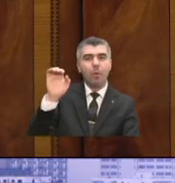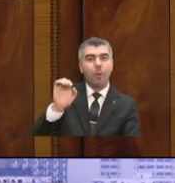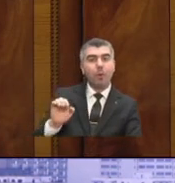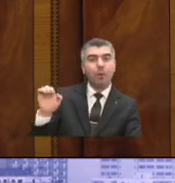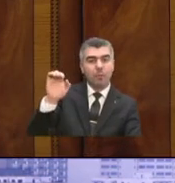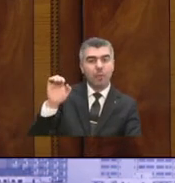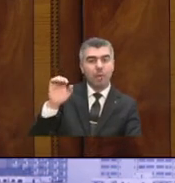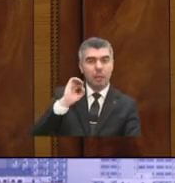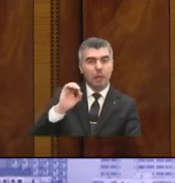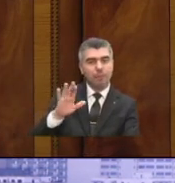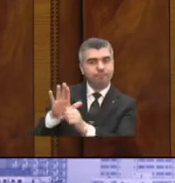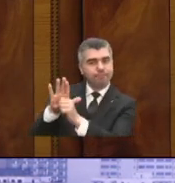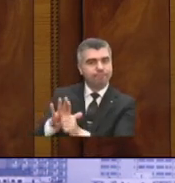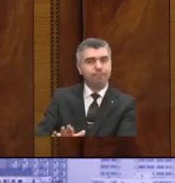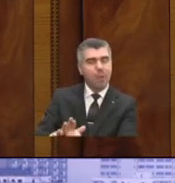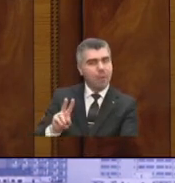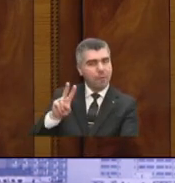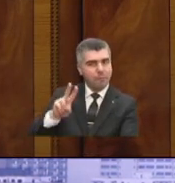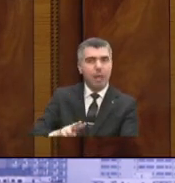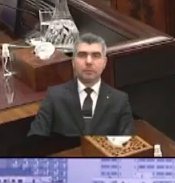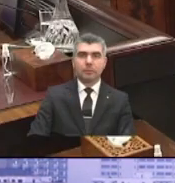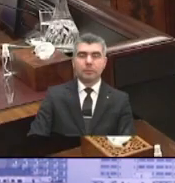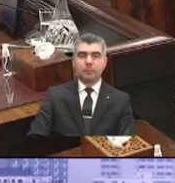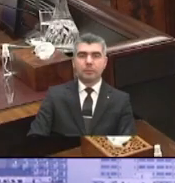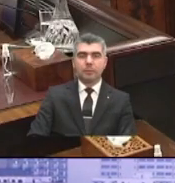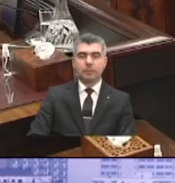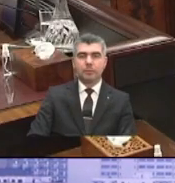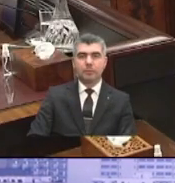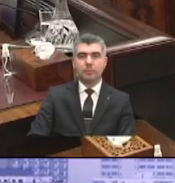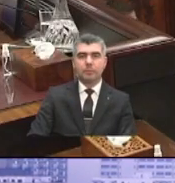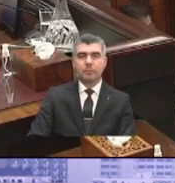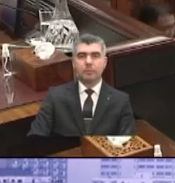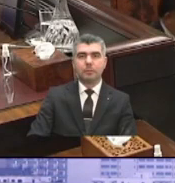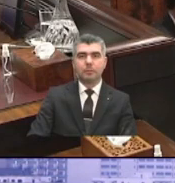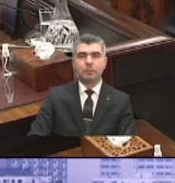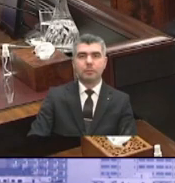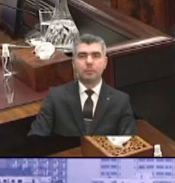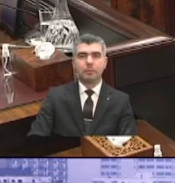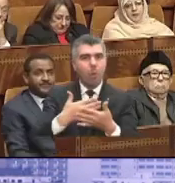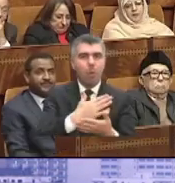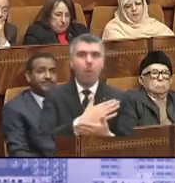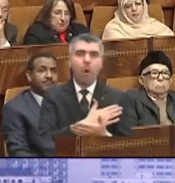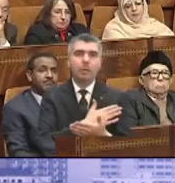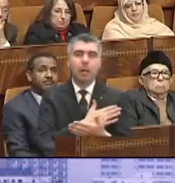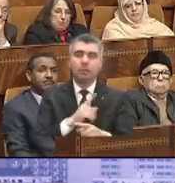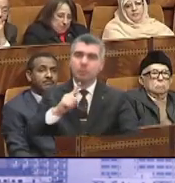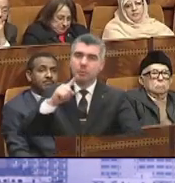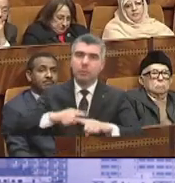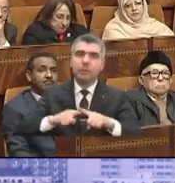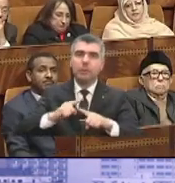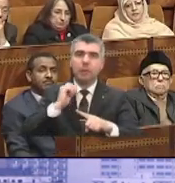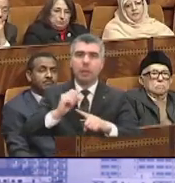طريقه العمل البرلماني نقطه مهمه تؤخذ كذلك الدوره هذه مع الاسف وتحسب ضدنا